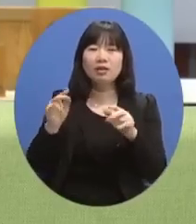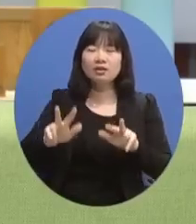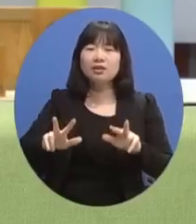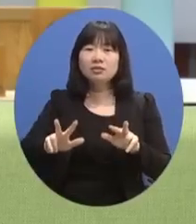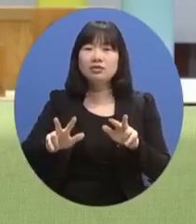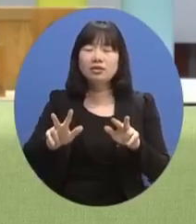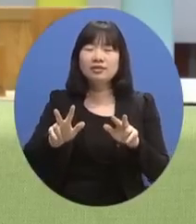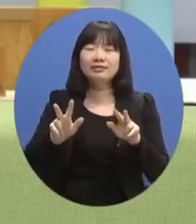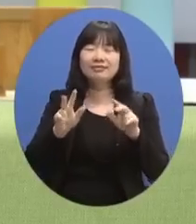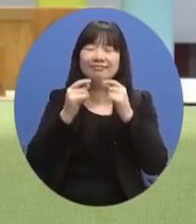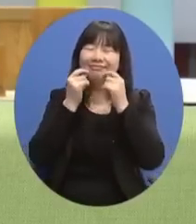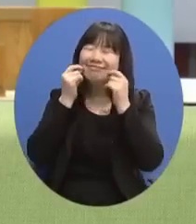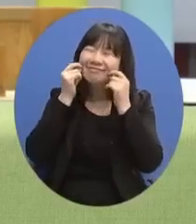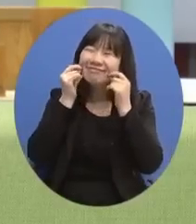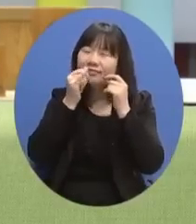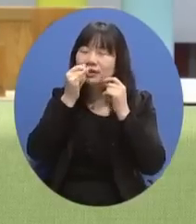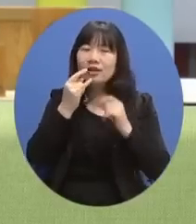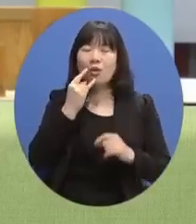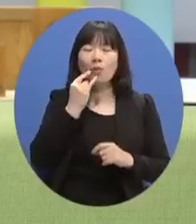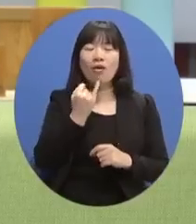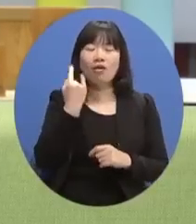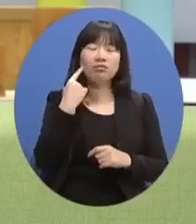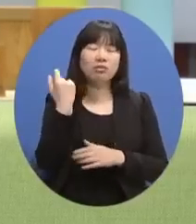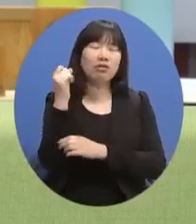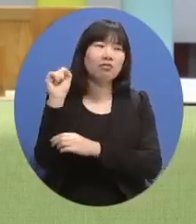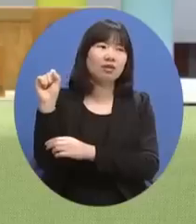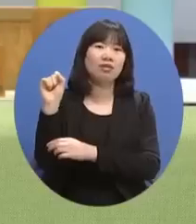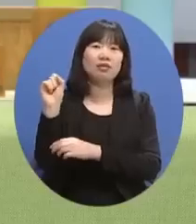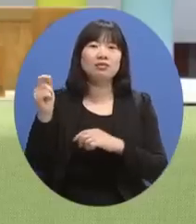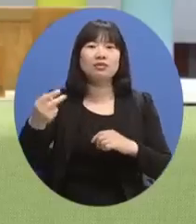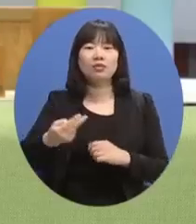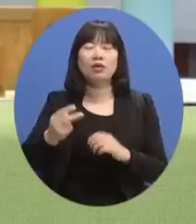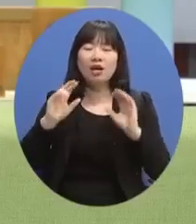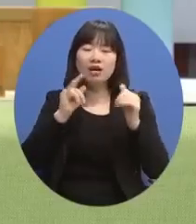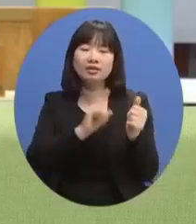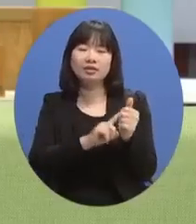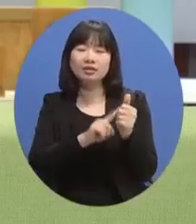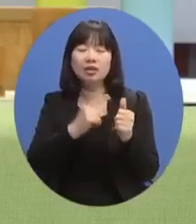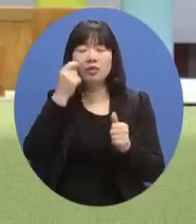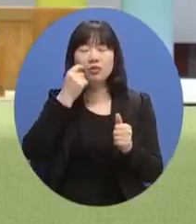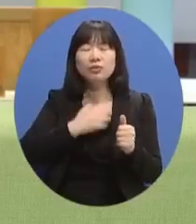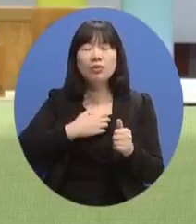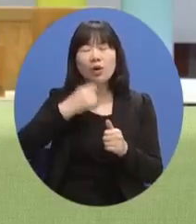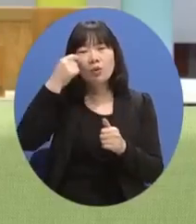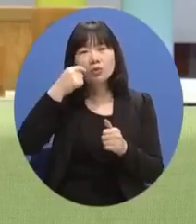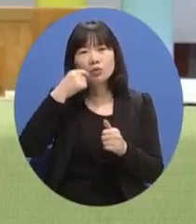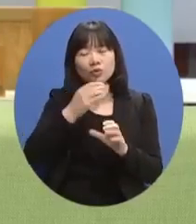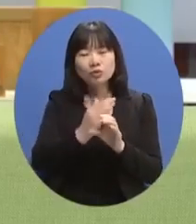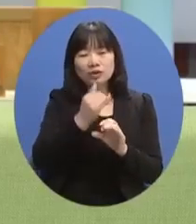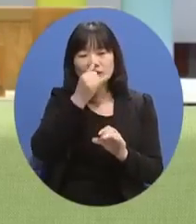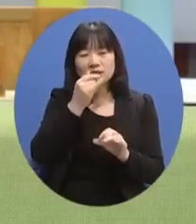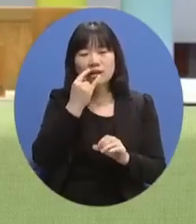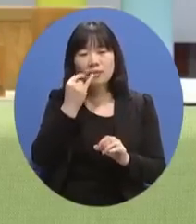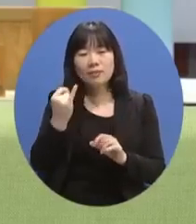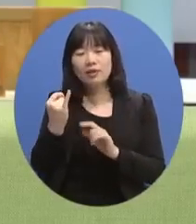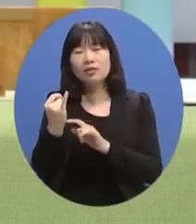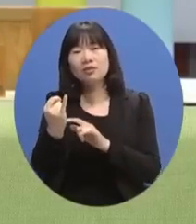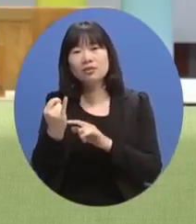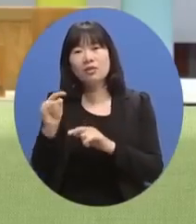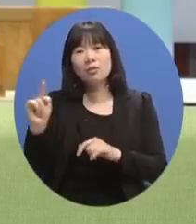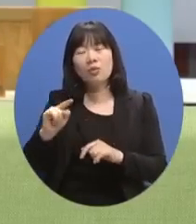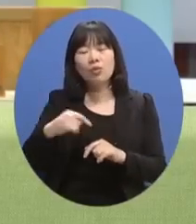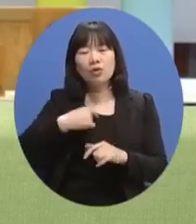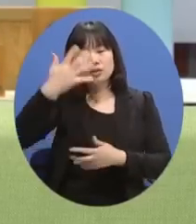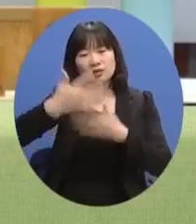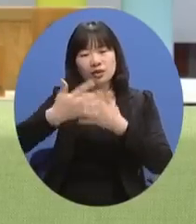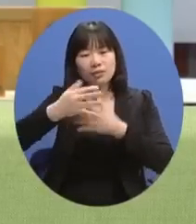이렇게 눈웃음을 치는데 엄마가 딴 데 보고 있거나 아니면 아기가 슬퍼서 울고 있는데 엄마는 막 그냥 자기